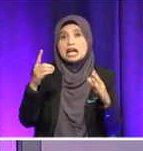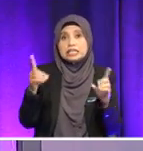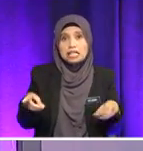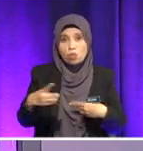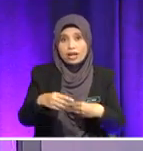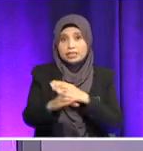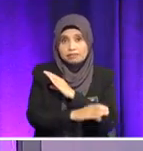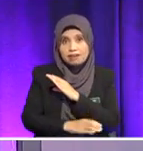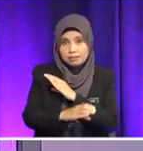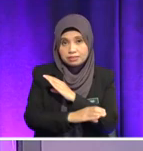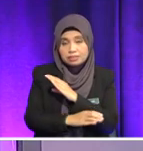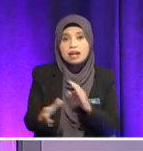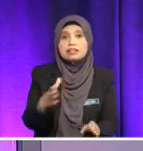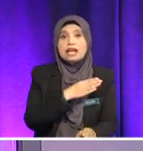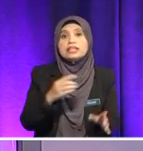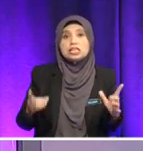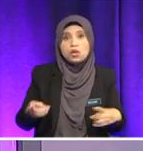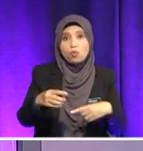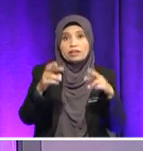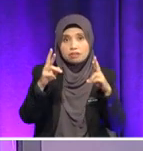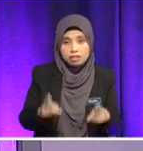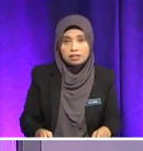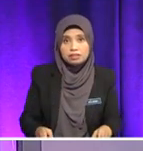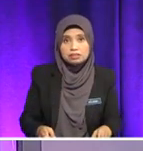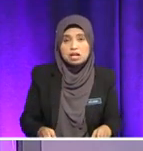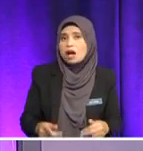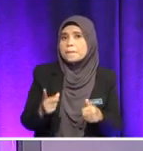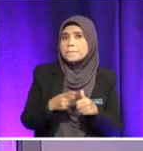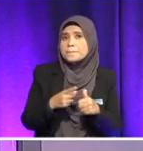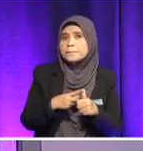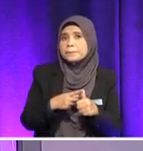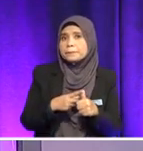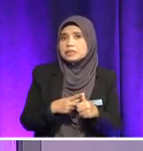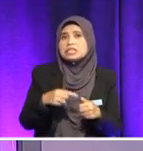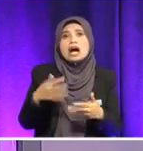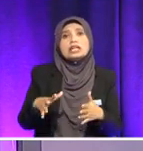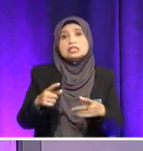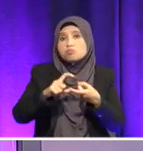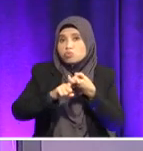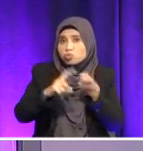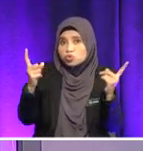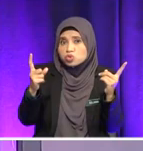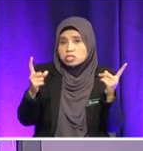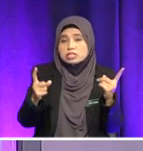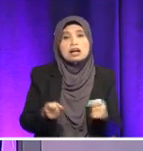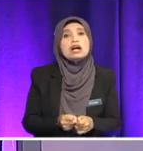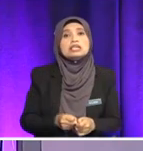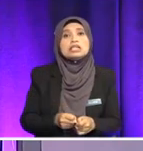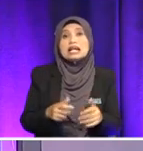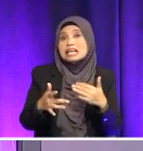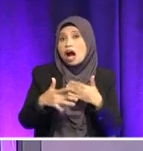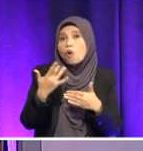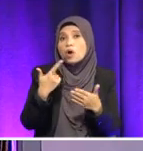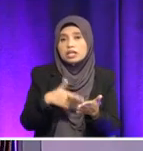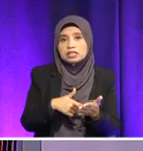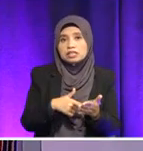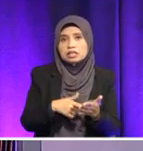rakyat itu hal ini tapi ini memang telah diputuskan awal lagi ya Dan kita semua tahu